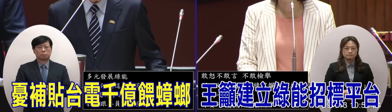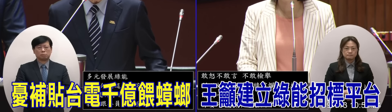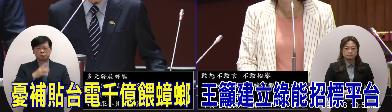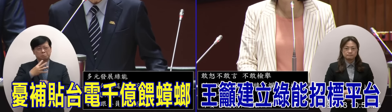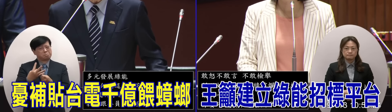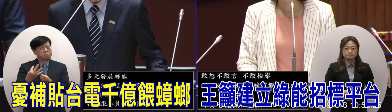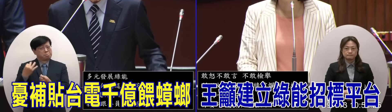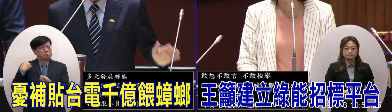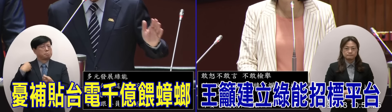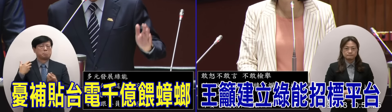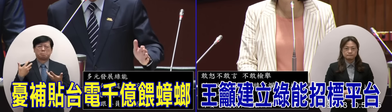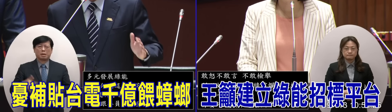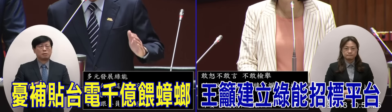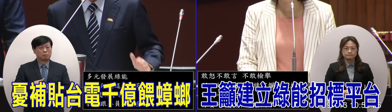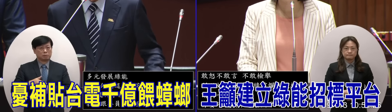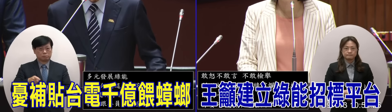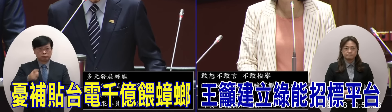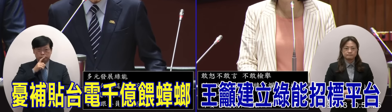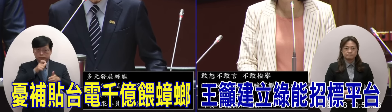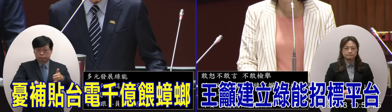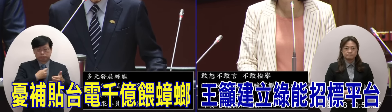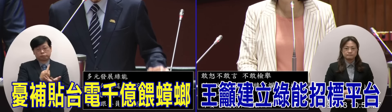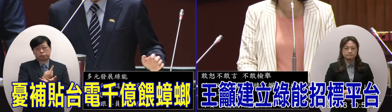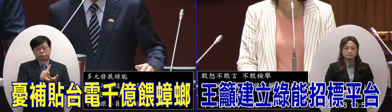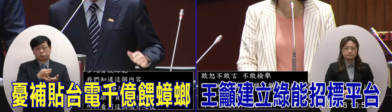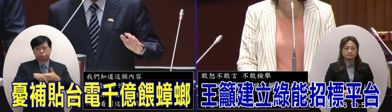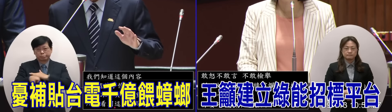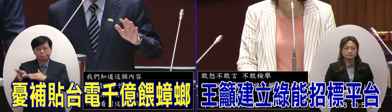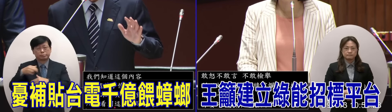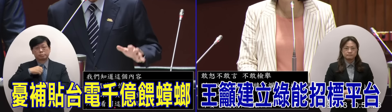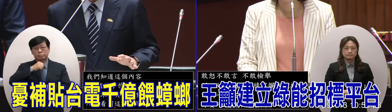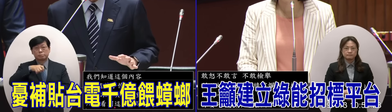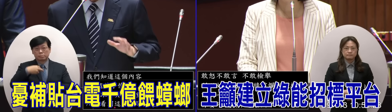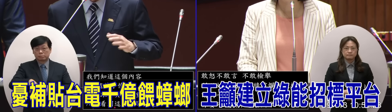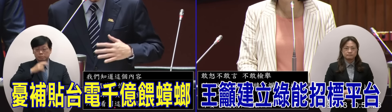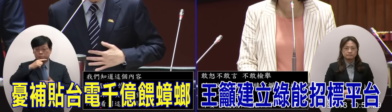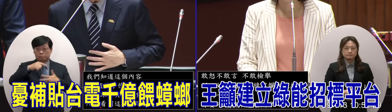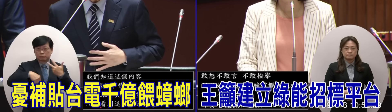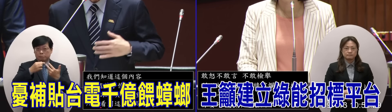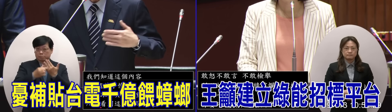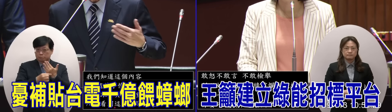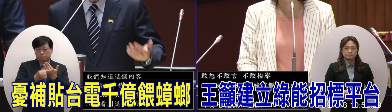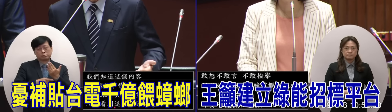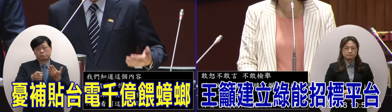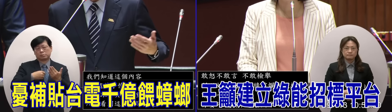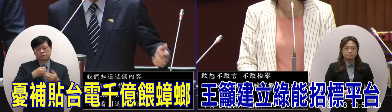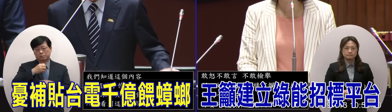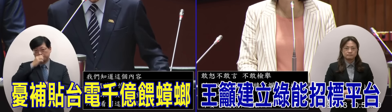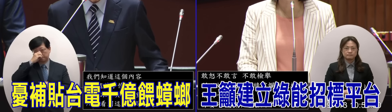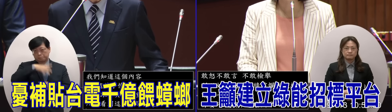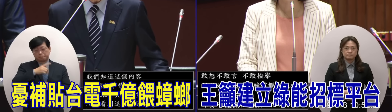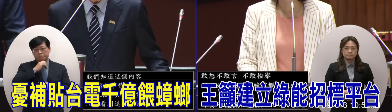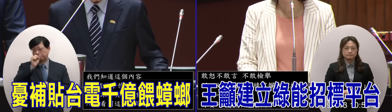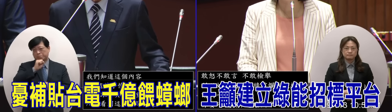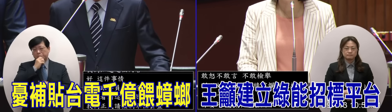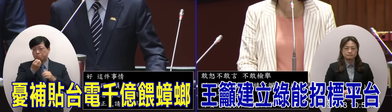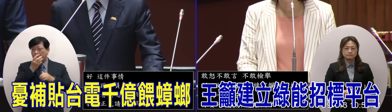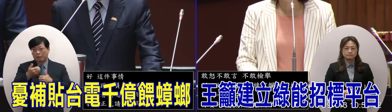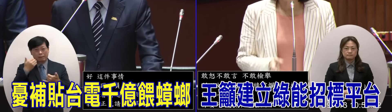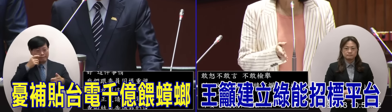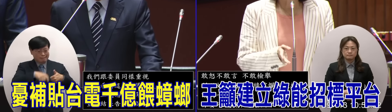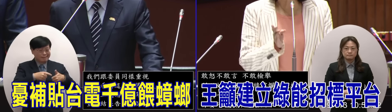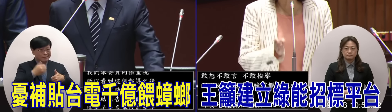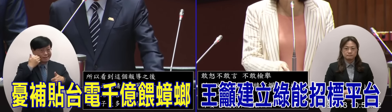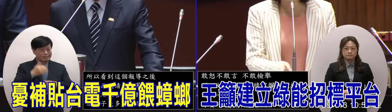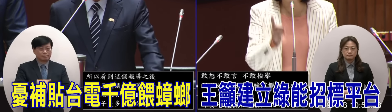多年以前的案子，当事人离开台湾，而且就周刊他也不便透露当事人是谁。但